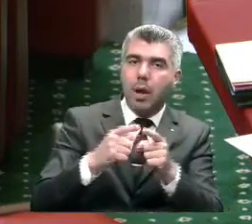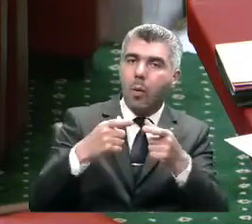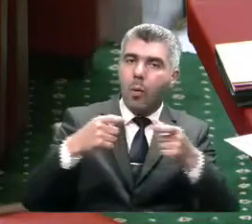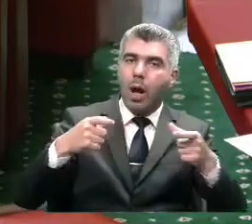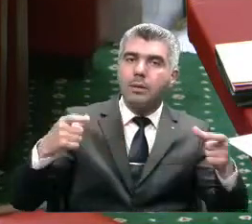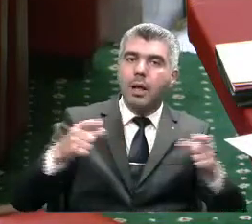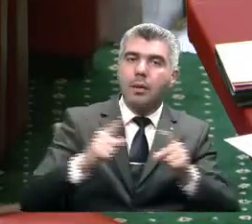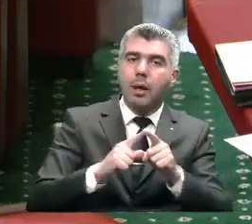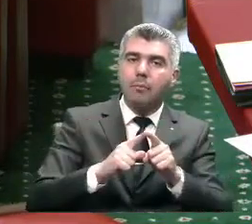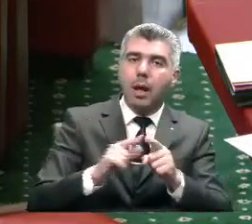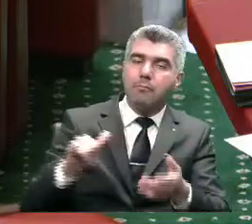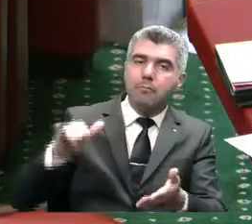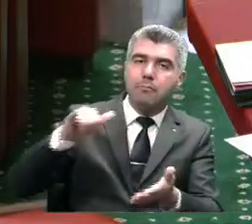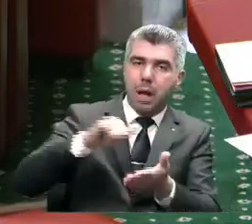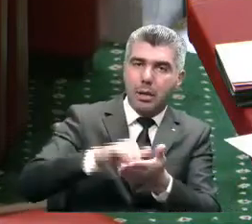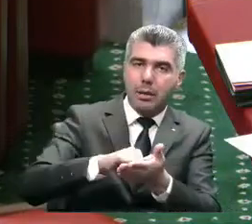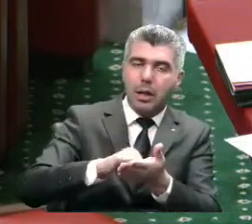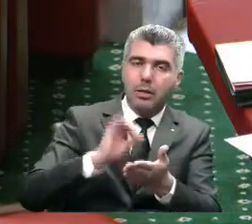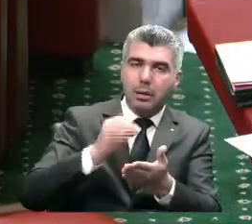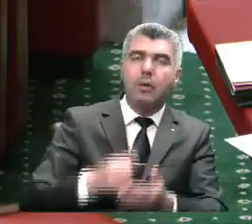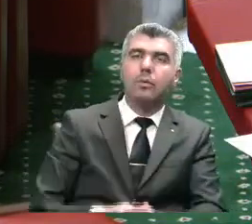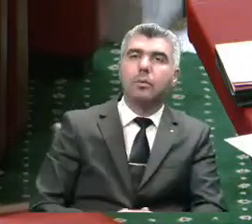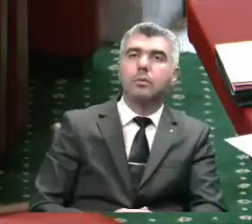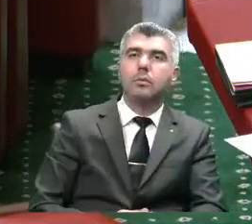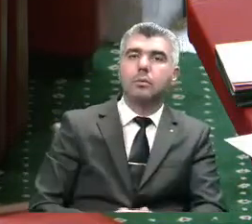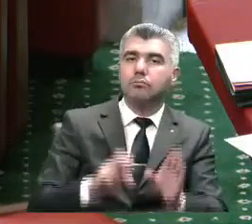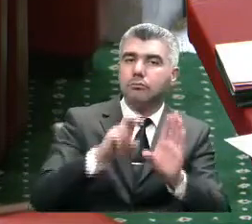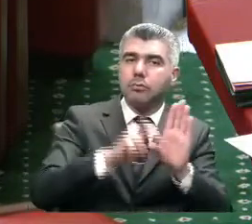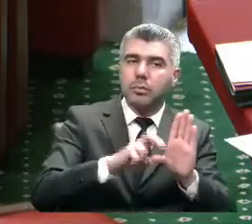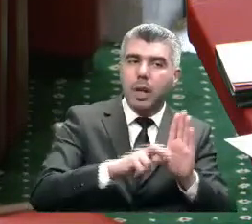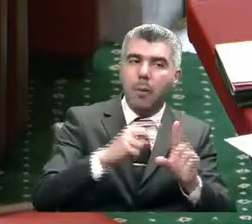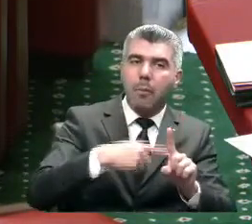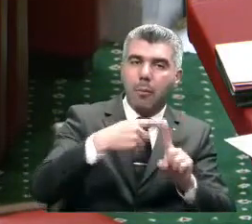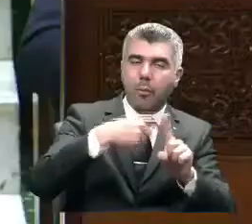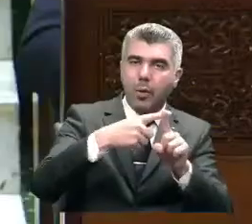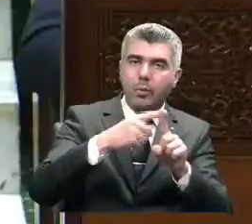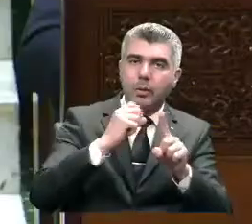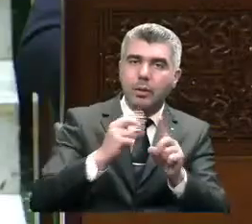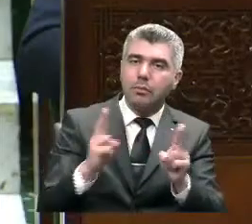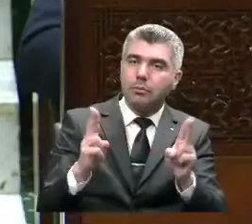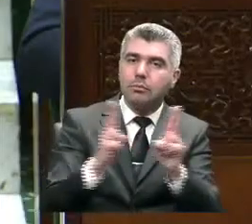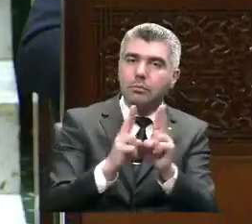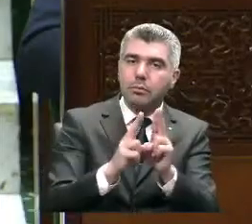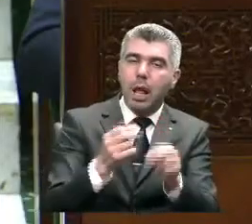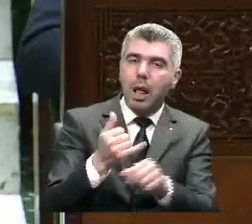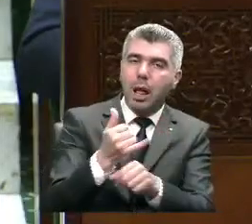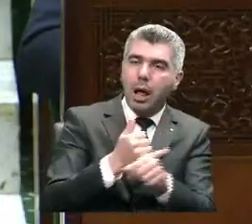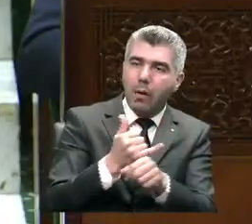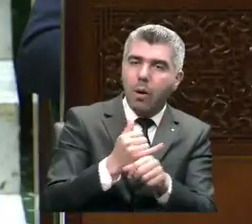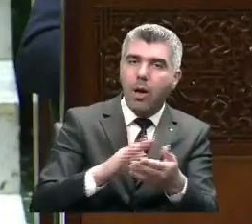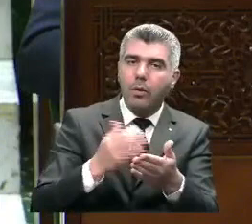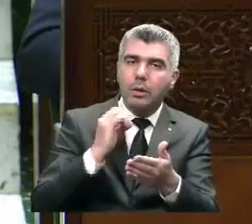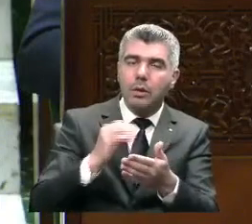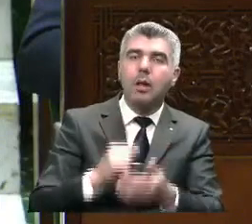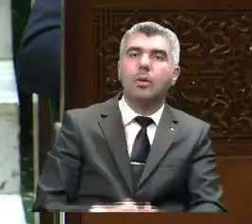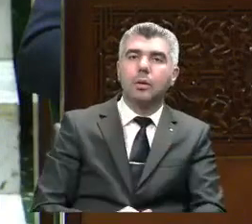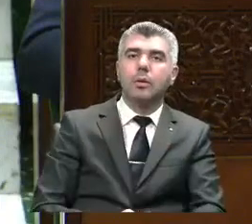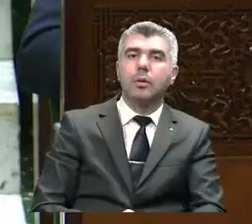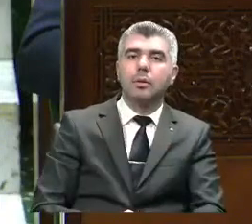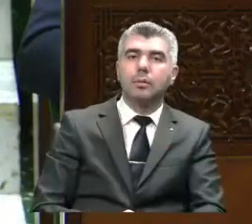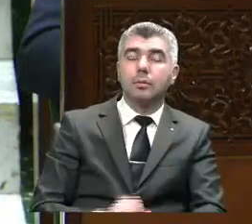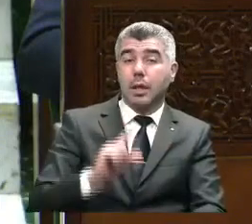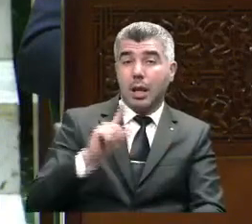للمطارات، يطور التجهيزات بهذه المطارات، يحسن من الاستقبال ومن جودة المرافق والخدمات المقدمة للمرتفقين، من